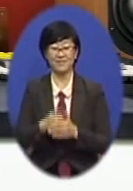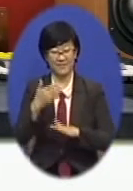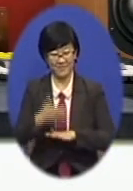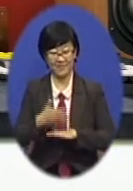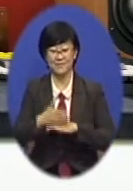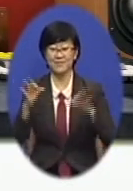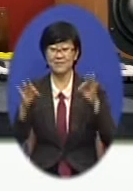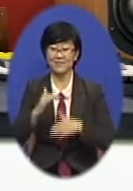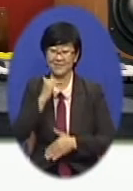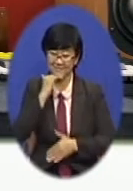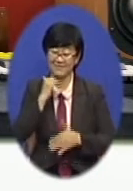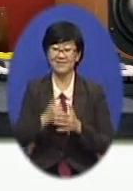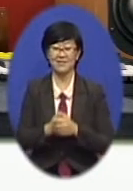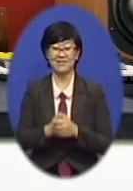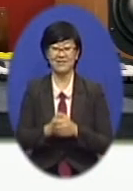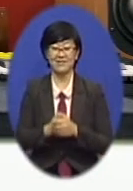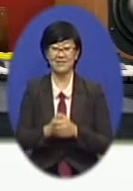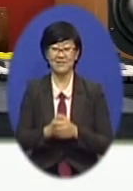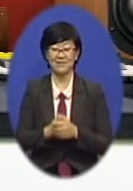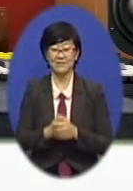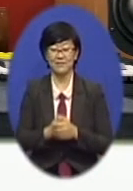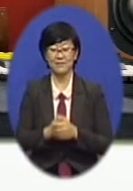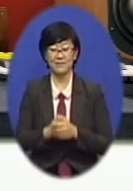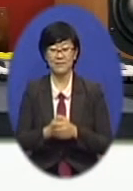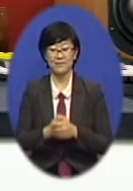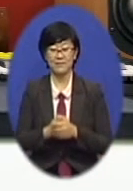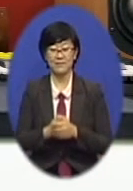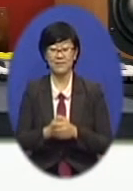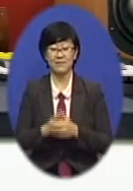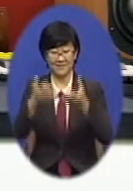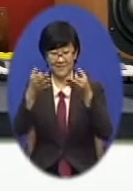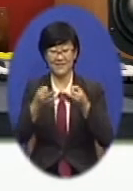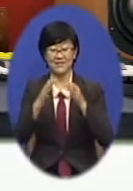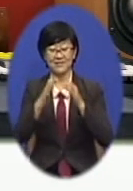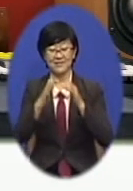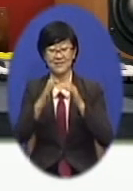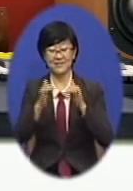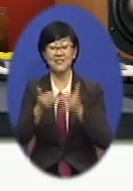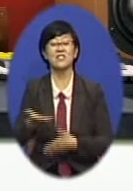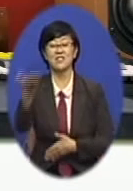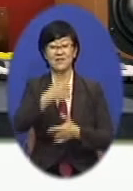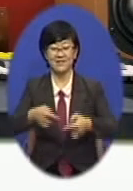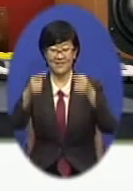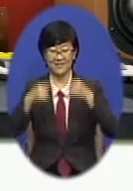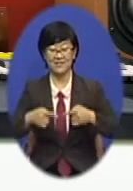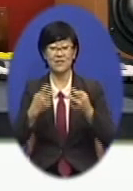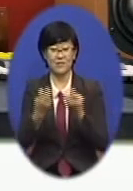감사합니다. 잠시만 기다려주세요. 예, 예, 예. 네. 네, 우리 시청자 심사는 ARS